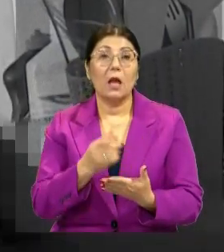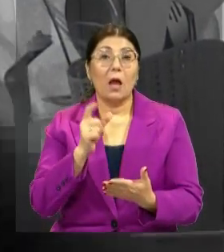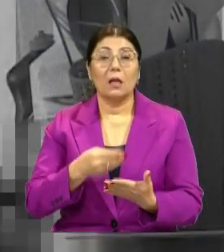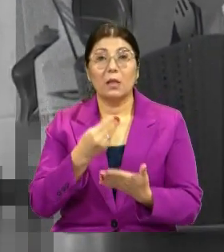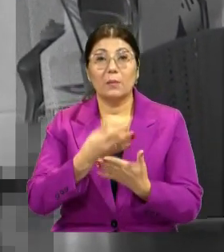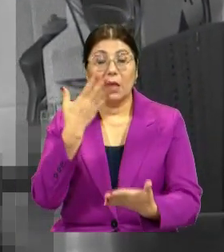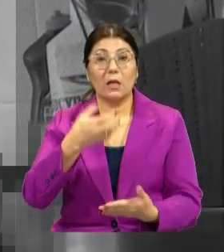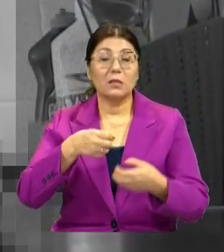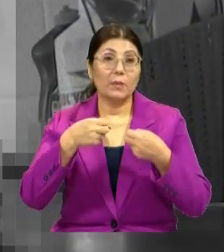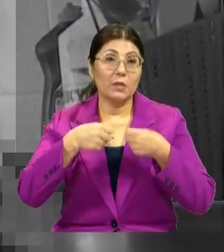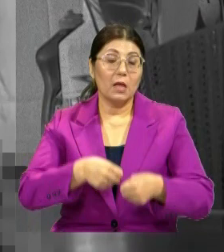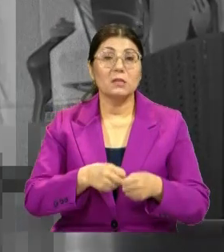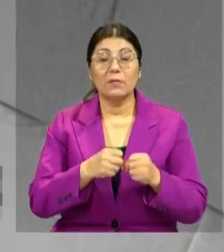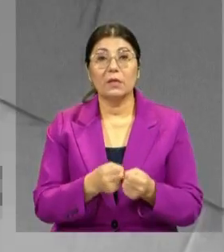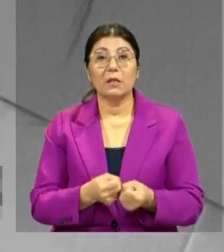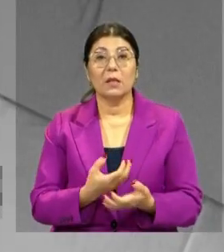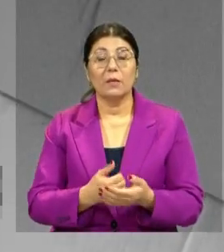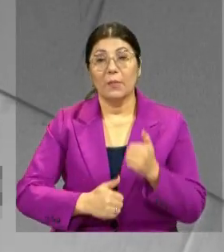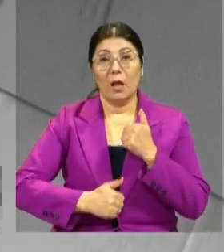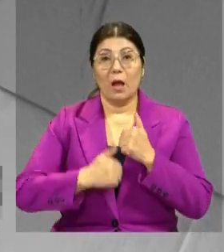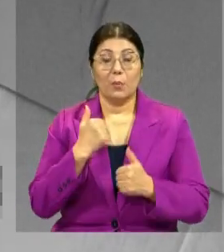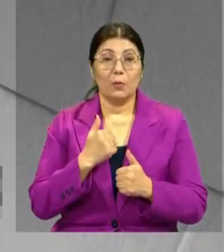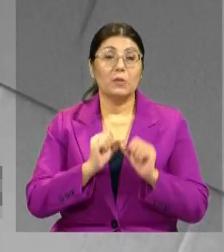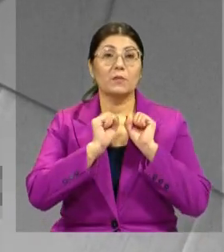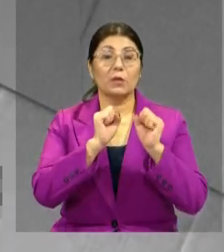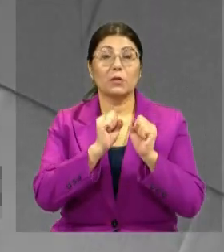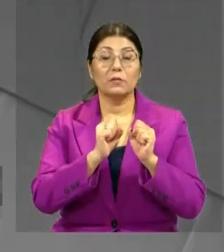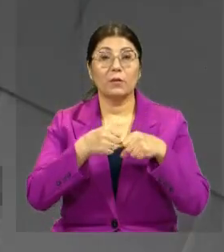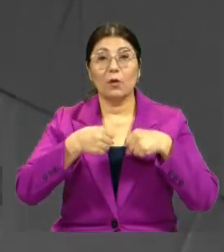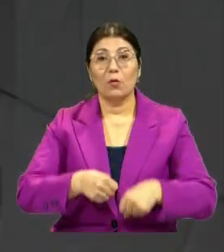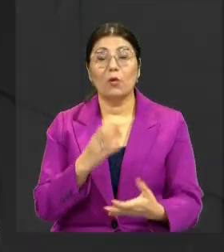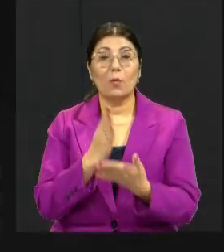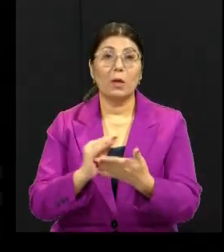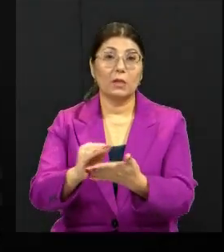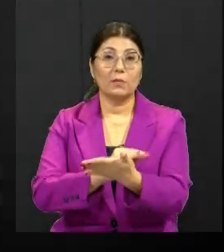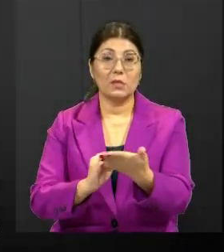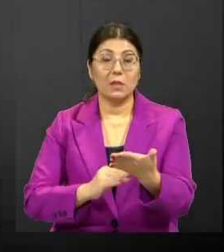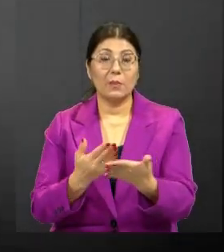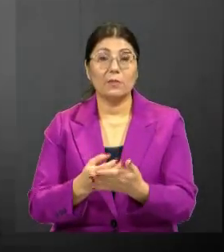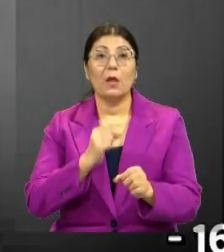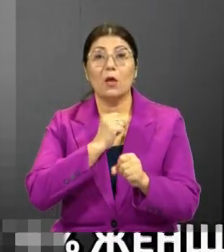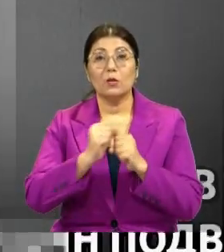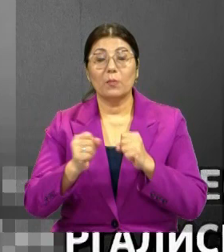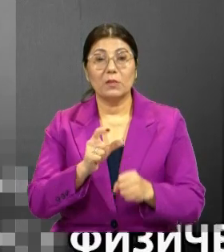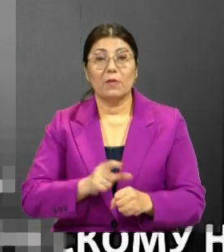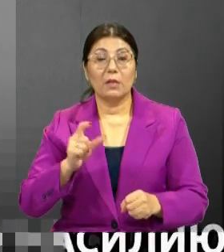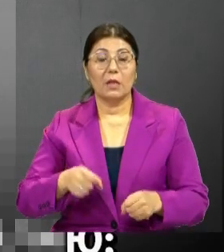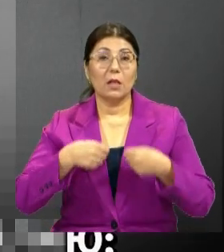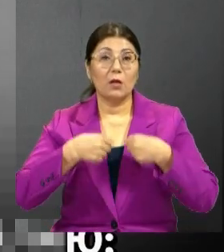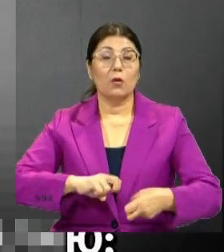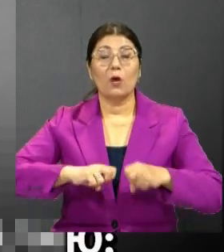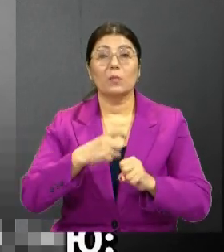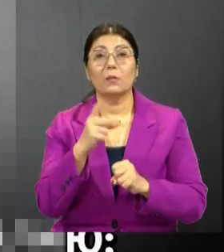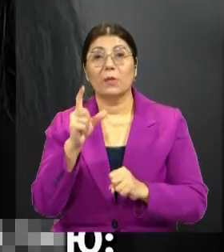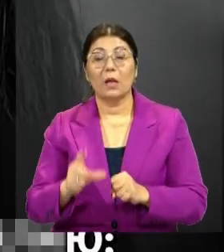қол сұғылмайды, әркімнің ар-намысы мен абыройлы атының қорғалуына құқығы бар деп анық жазылған. Зорлық зомбылыққа азаматтардың құқығын бұзатын бір